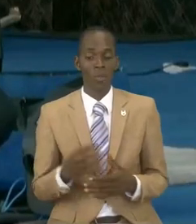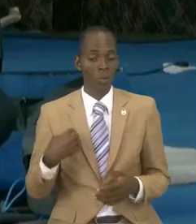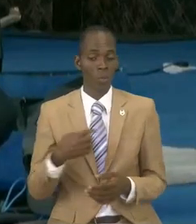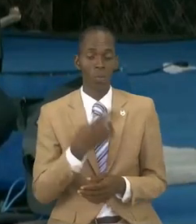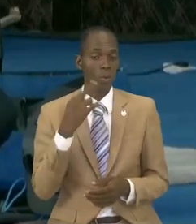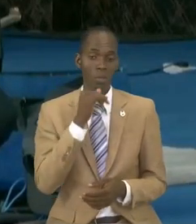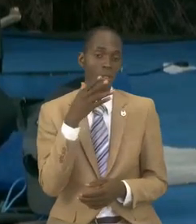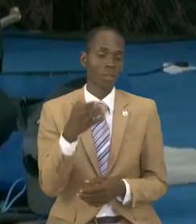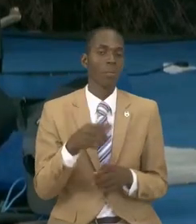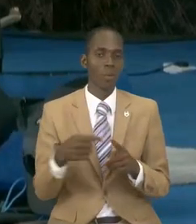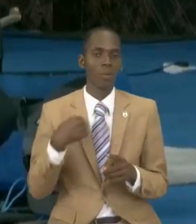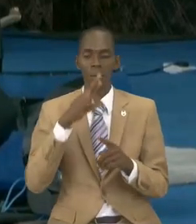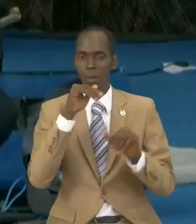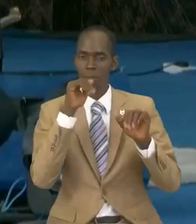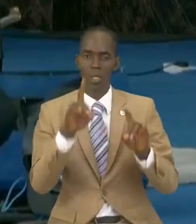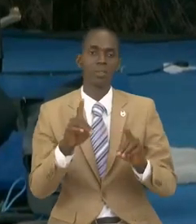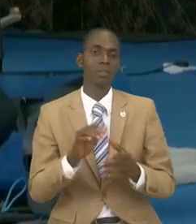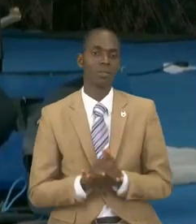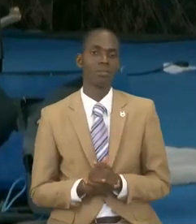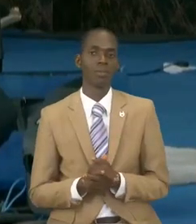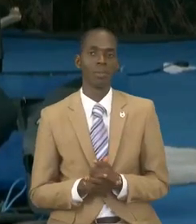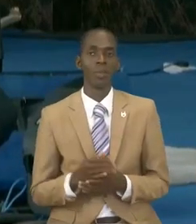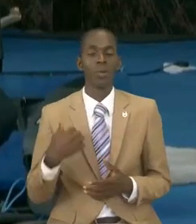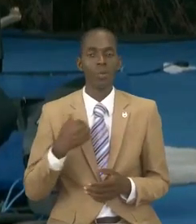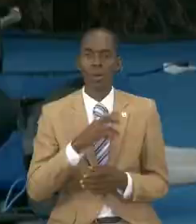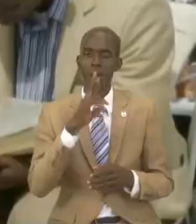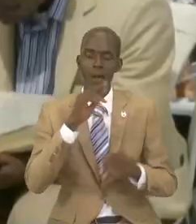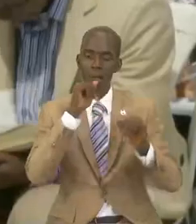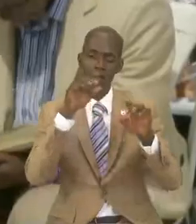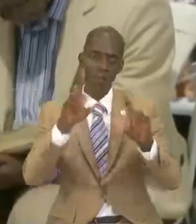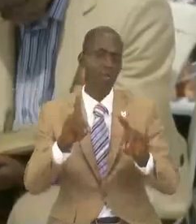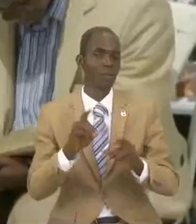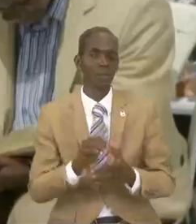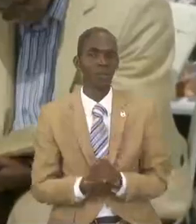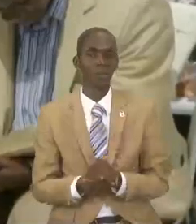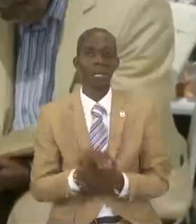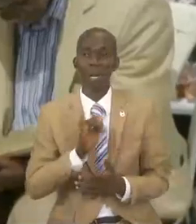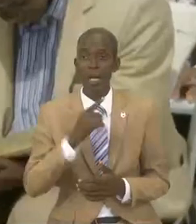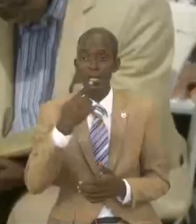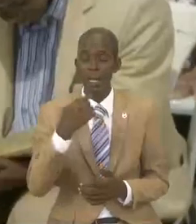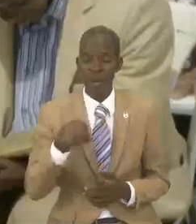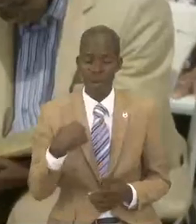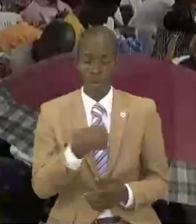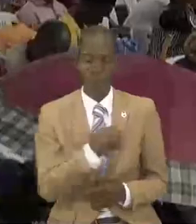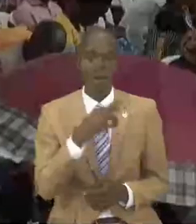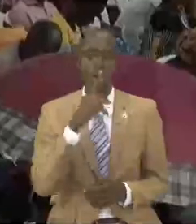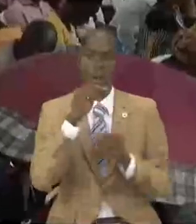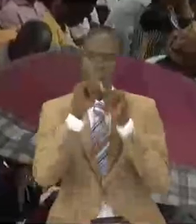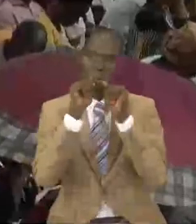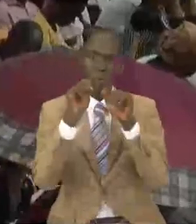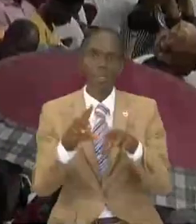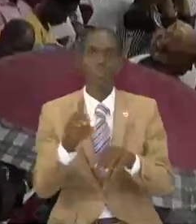Nous n'étions pas là, mais nous sommes bénis. Je dis, nous sommes bénis. Je dis, nous sommes